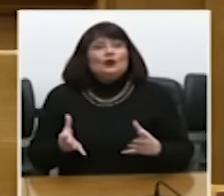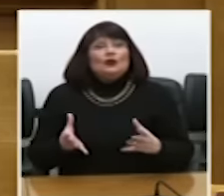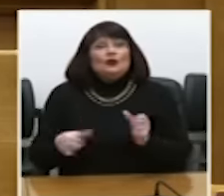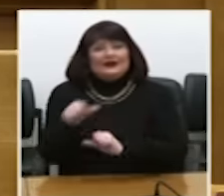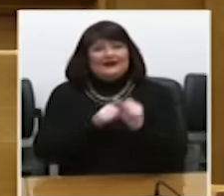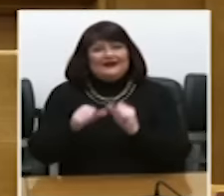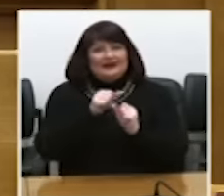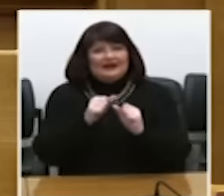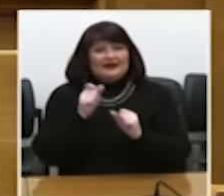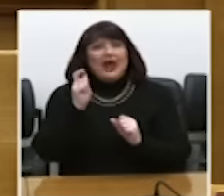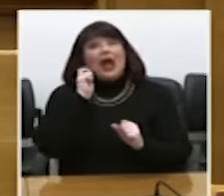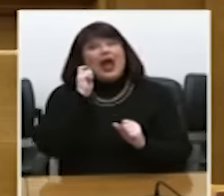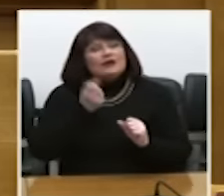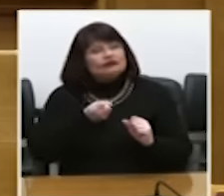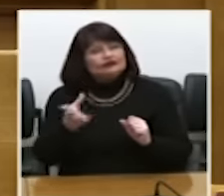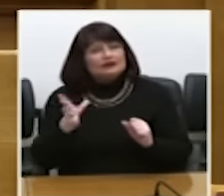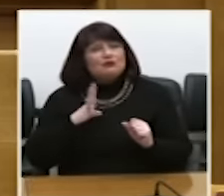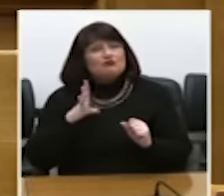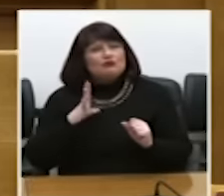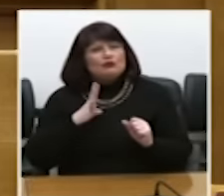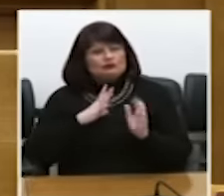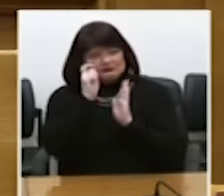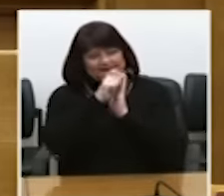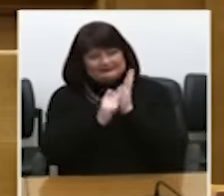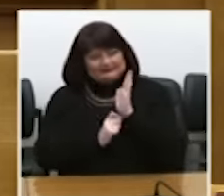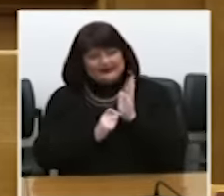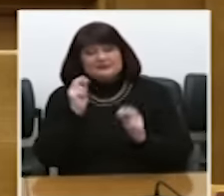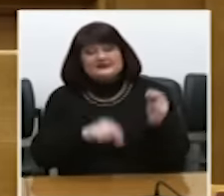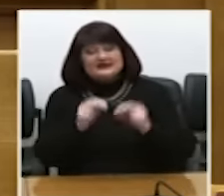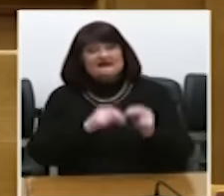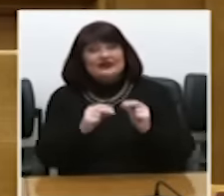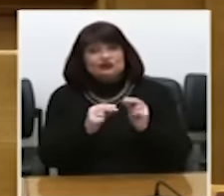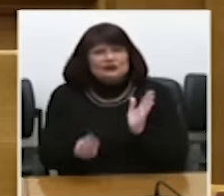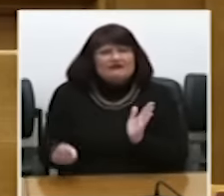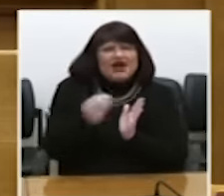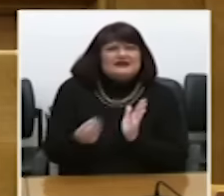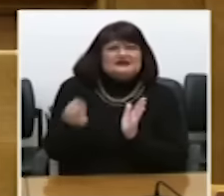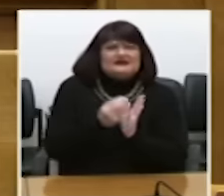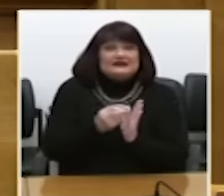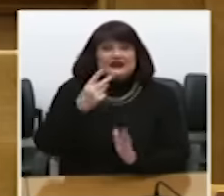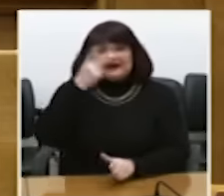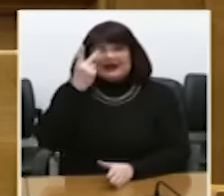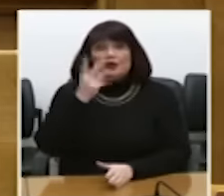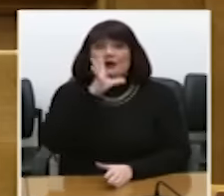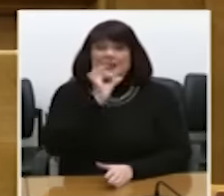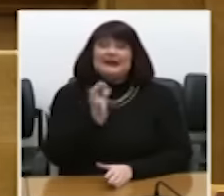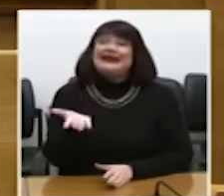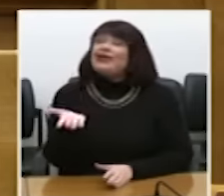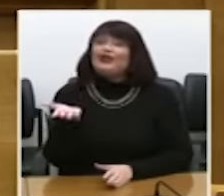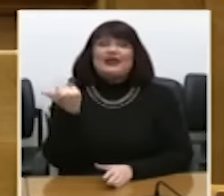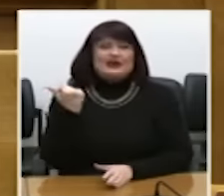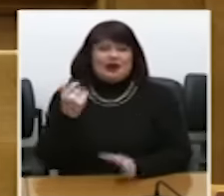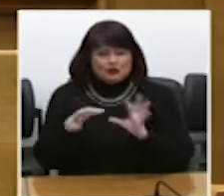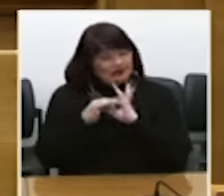εκλογικού σώματος, συμπεριλαμβάνοντας ανθρώπους που δεν έχουν κανένα πραγματικό δεσμό με τη